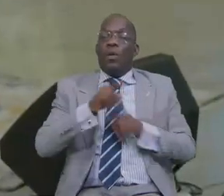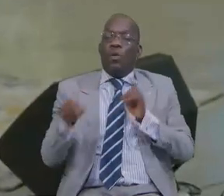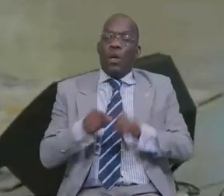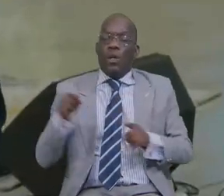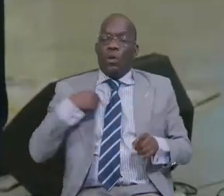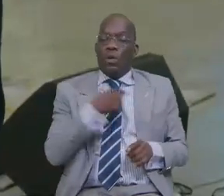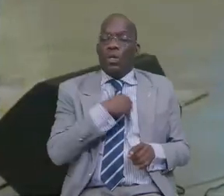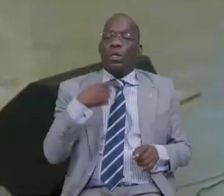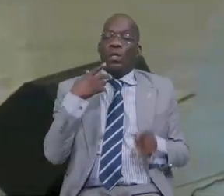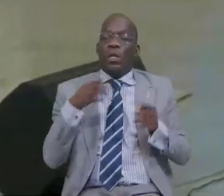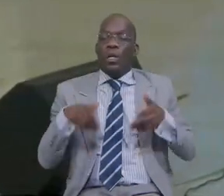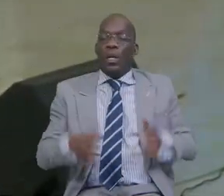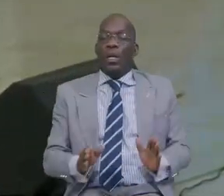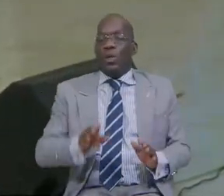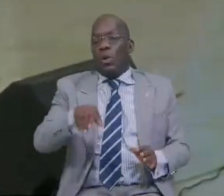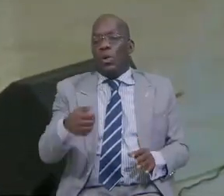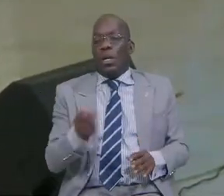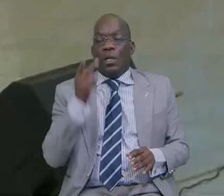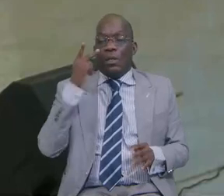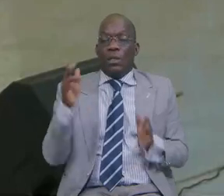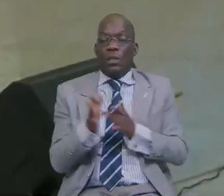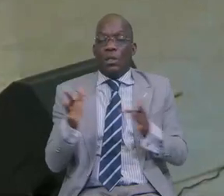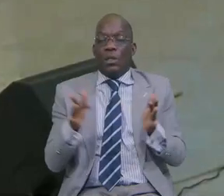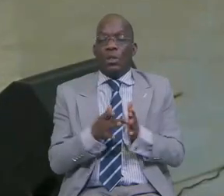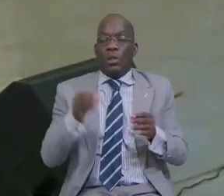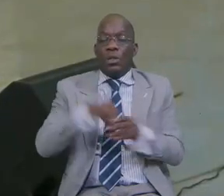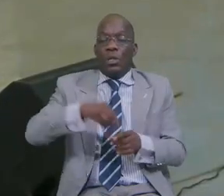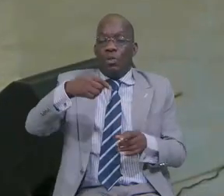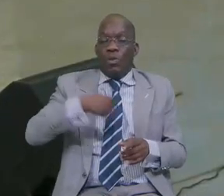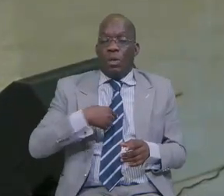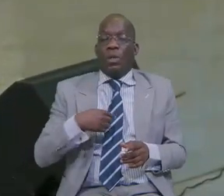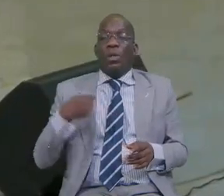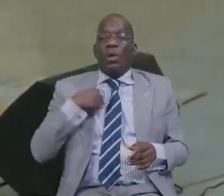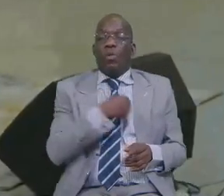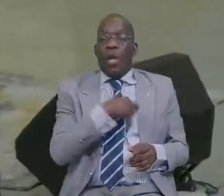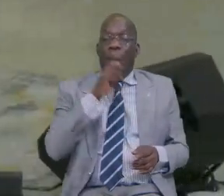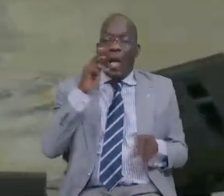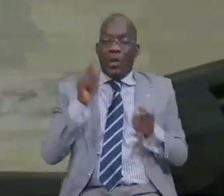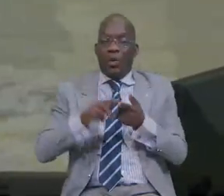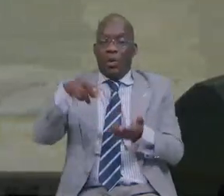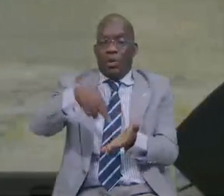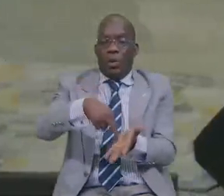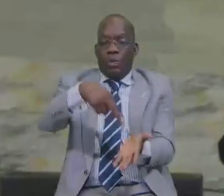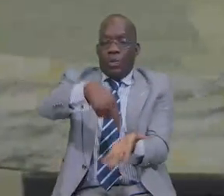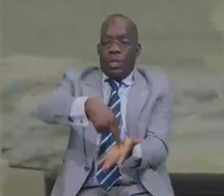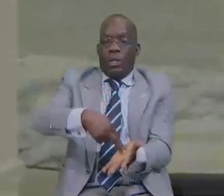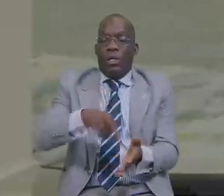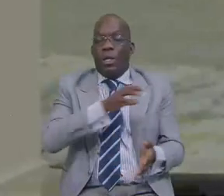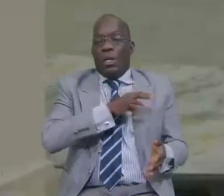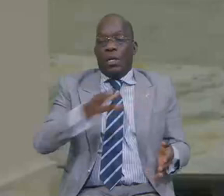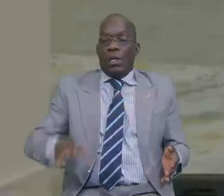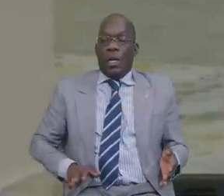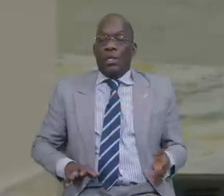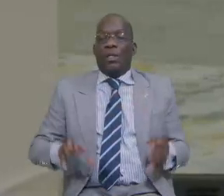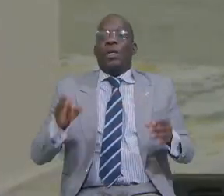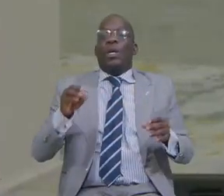autres voient Jésus en moi, nous devons représenter Christ. Pas seulement par la vie que